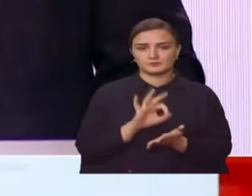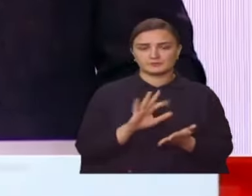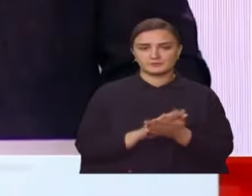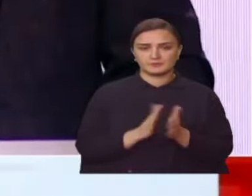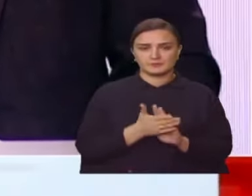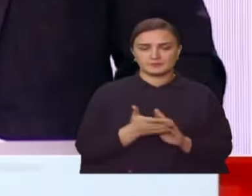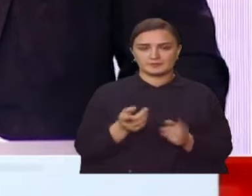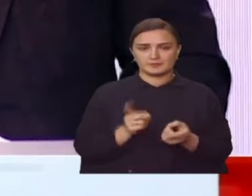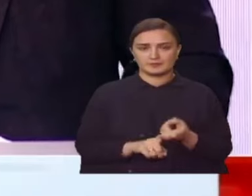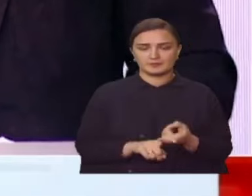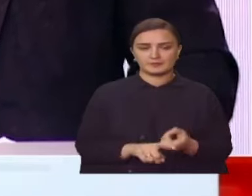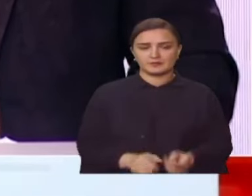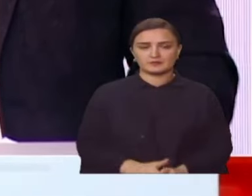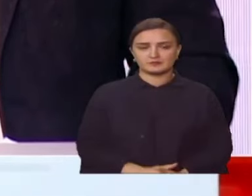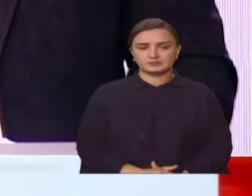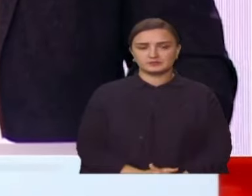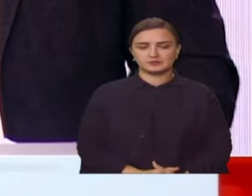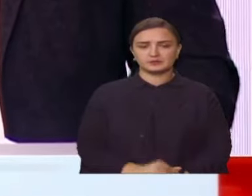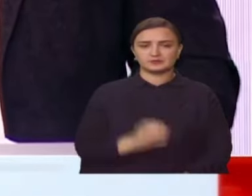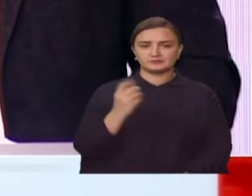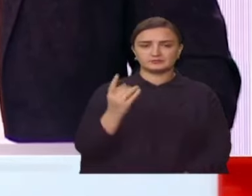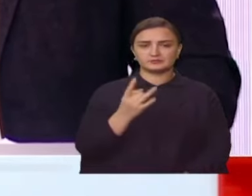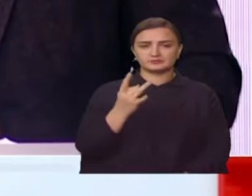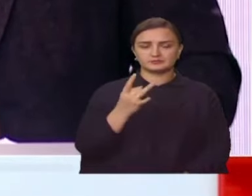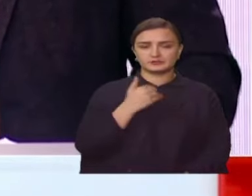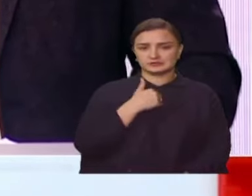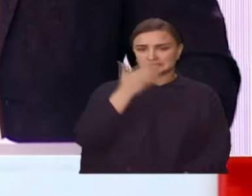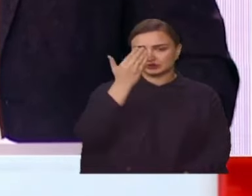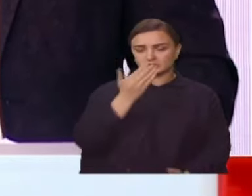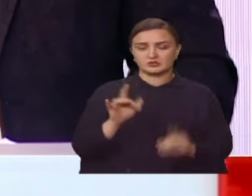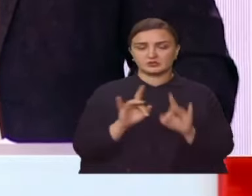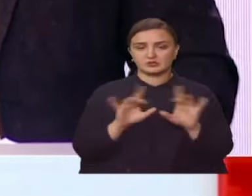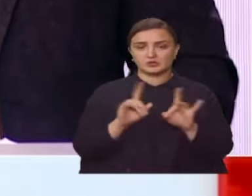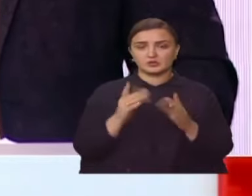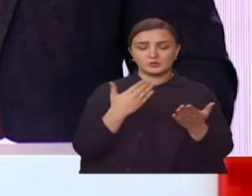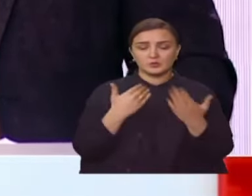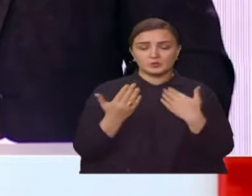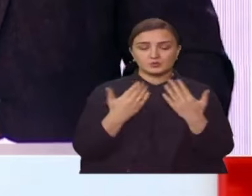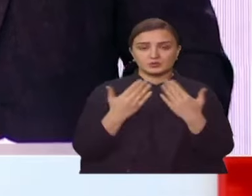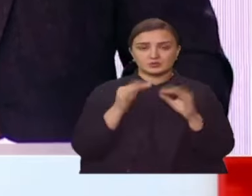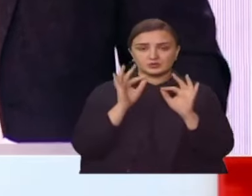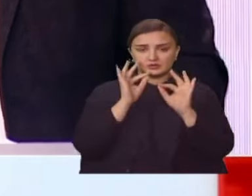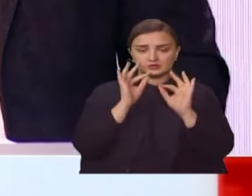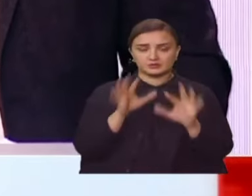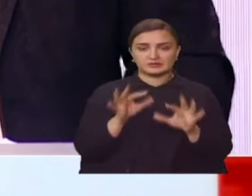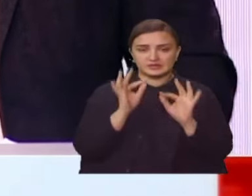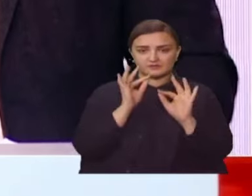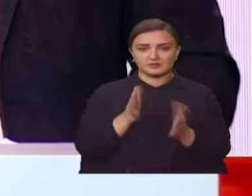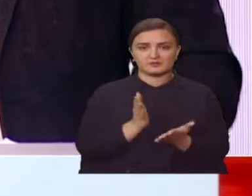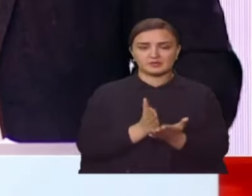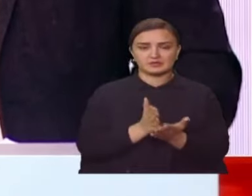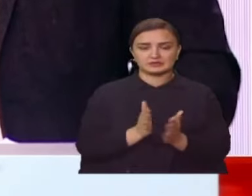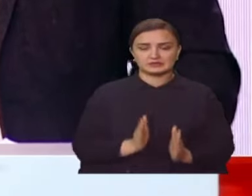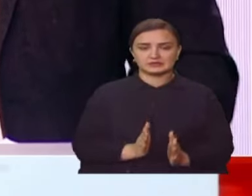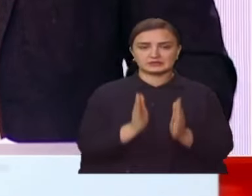მოცემულობებთან დაკავშირებით, კიდევ ერთხელ მინდა საზოგადოებისთვის განმარტოთ, რომ ურთიერთმიტევება არის